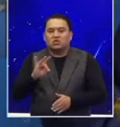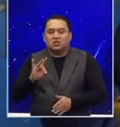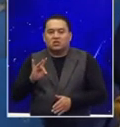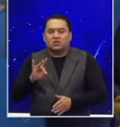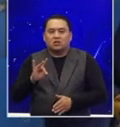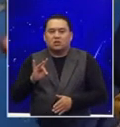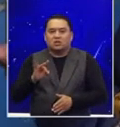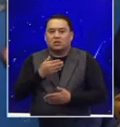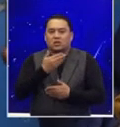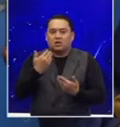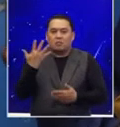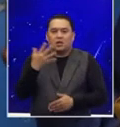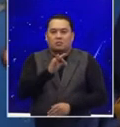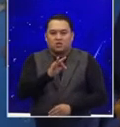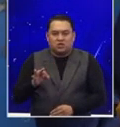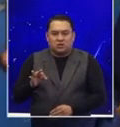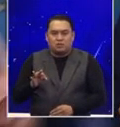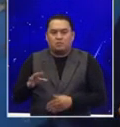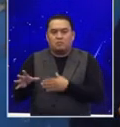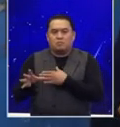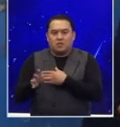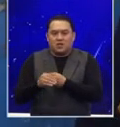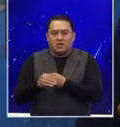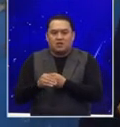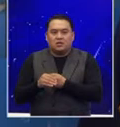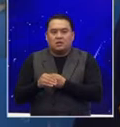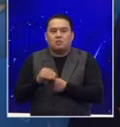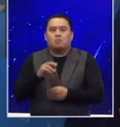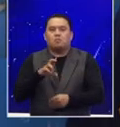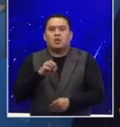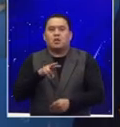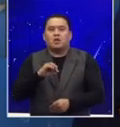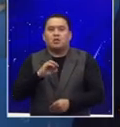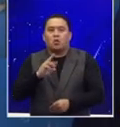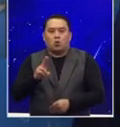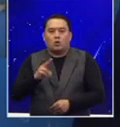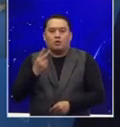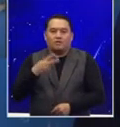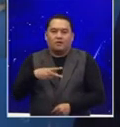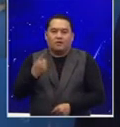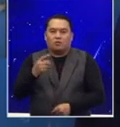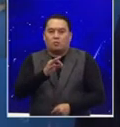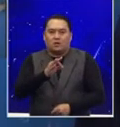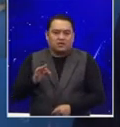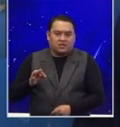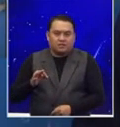достаточно низкое, порядка 5%. Вместе с тем содержание белка порядка